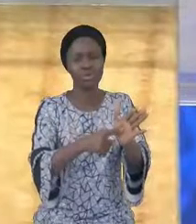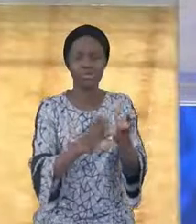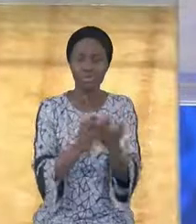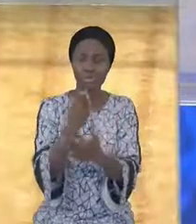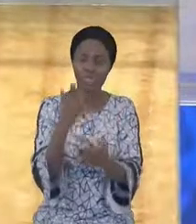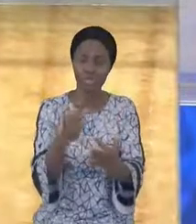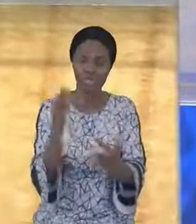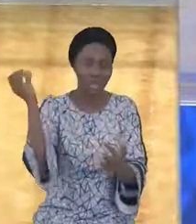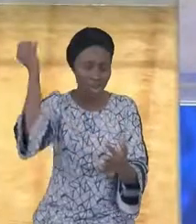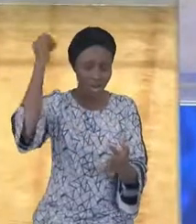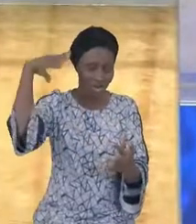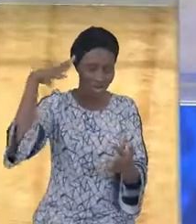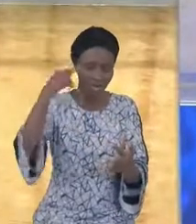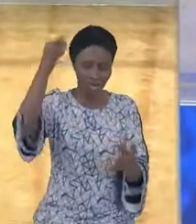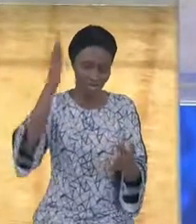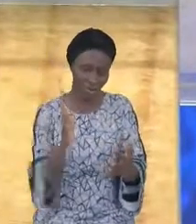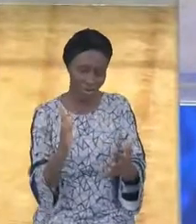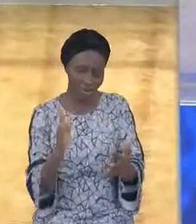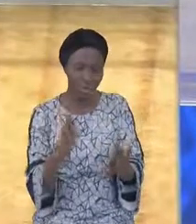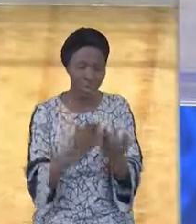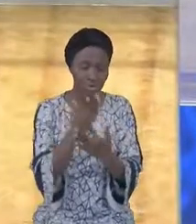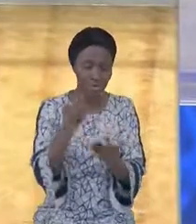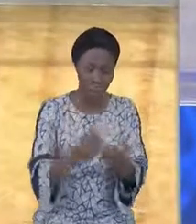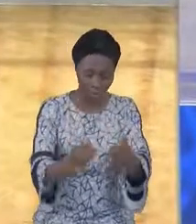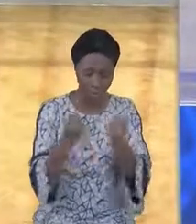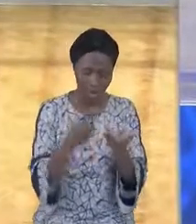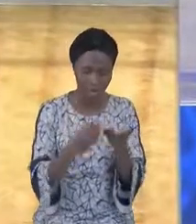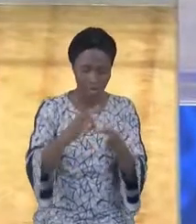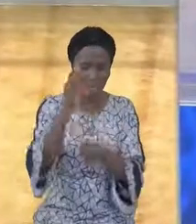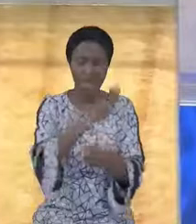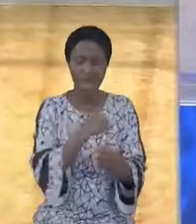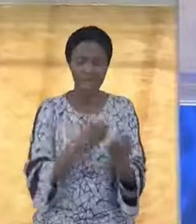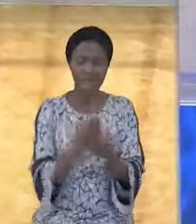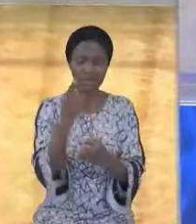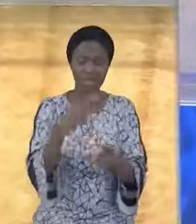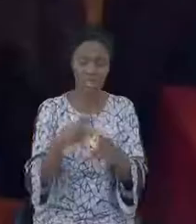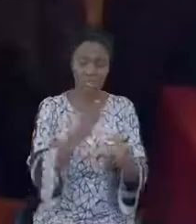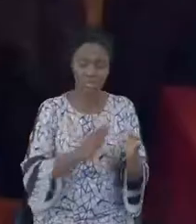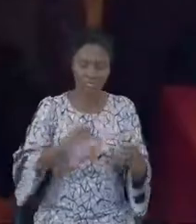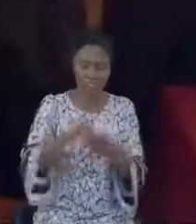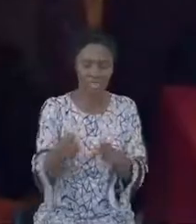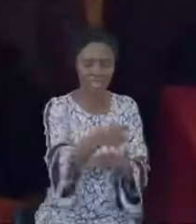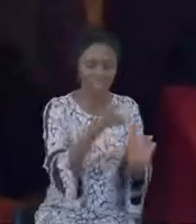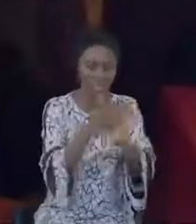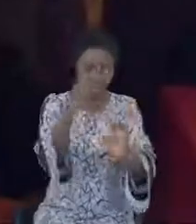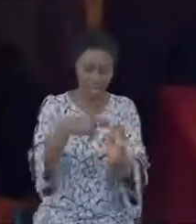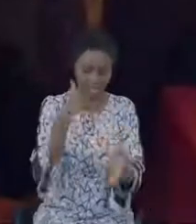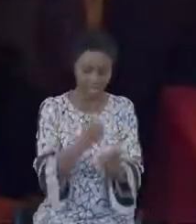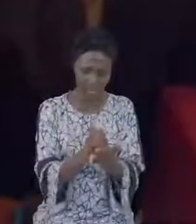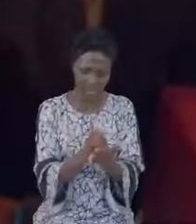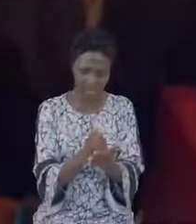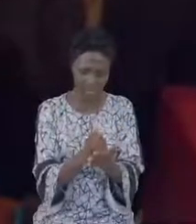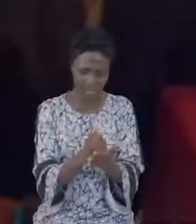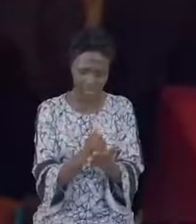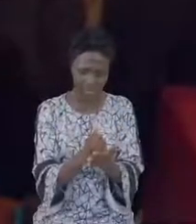Dieu par la puissance du Saint-Esprit et par le nom de Christ, au nom de